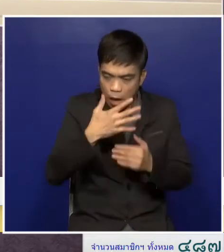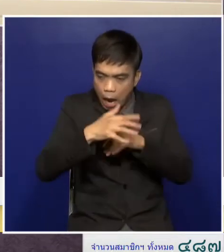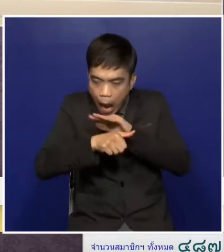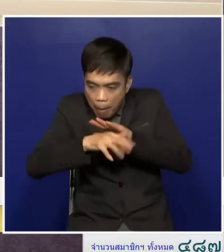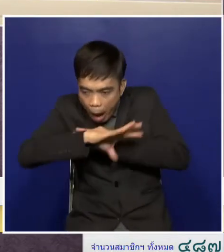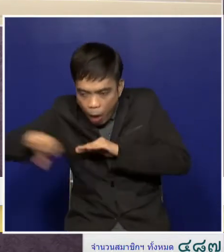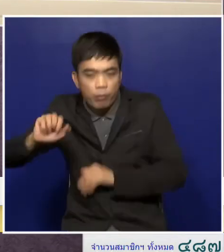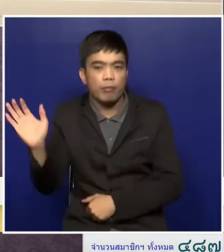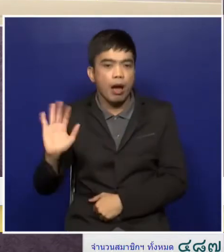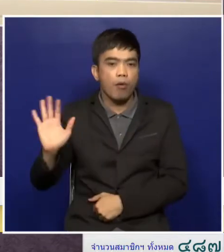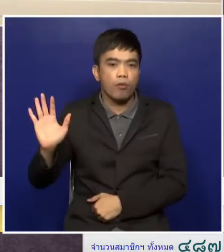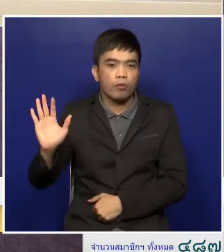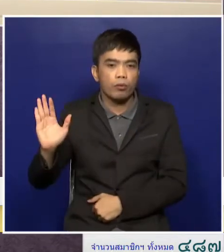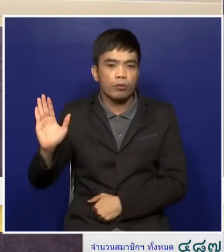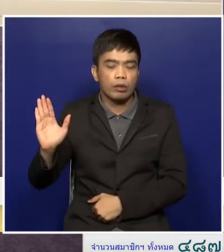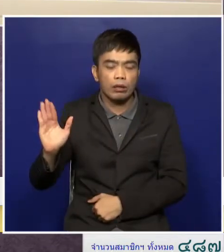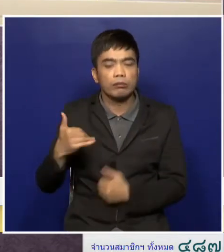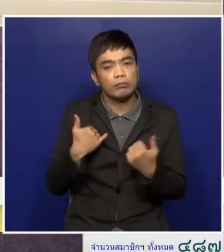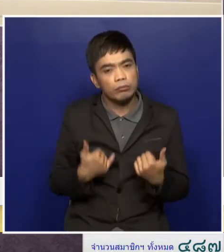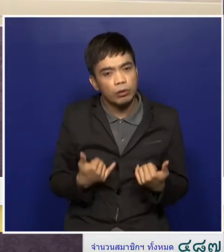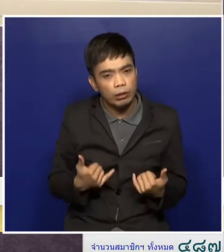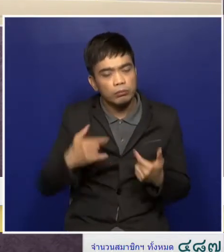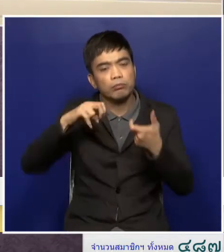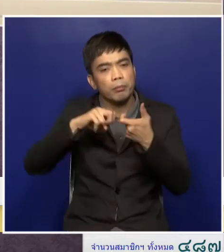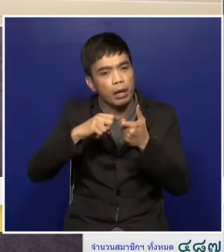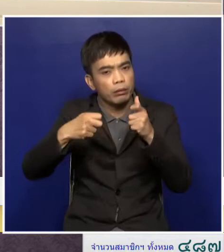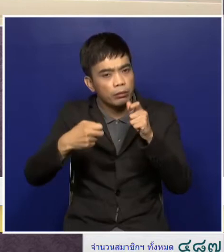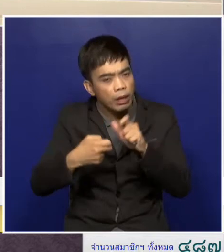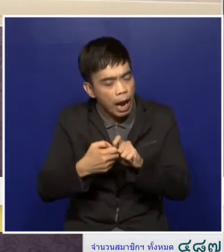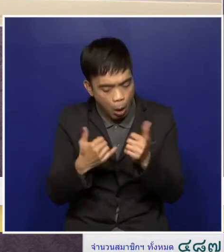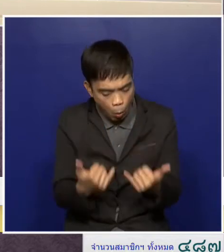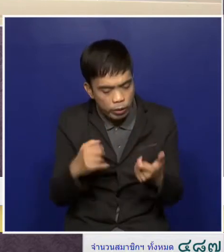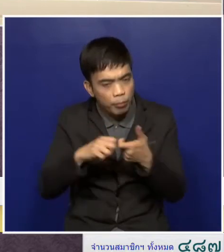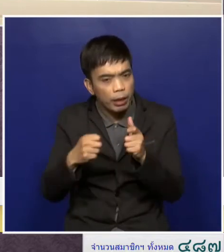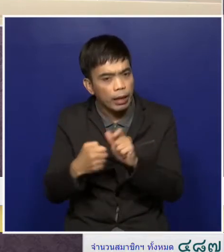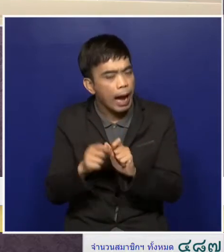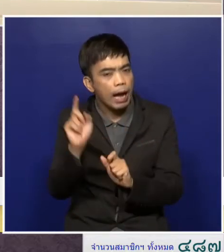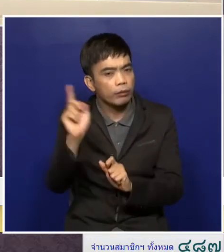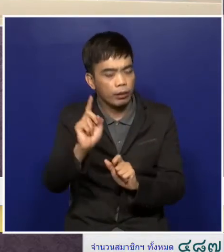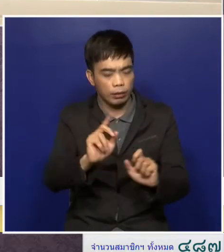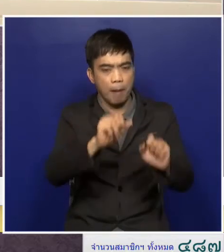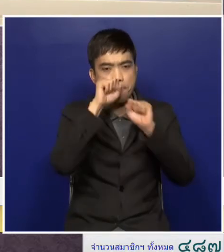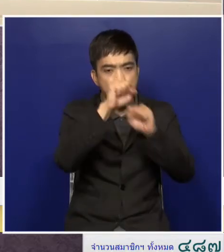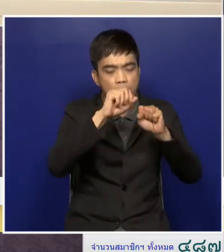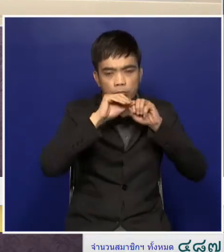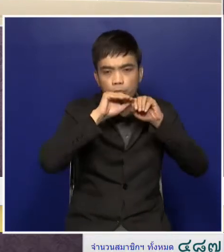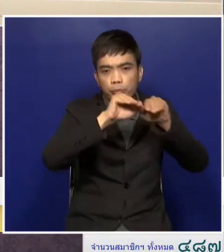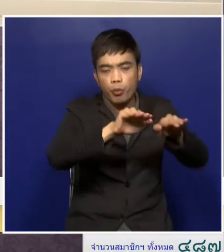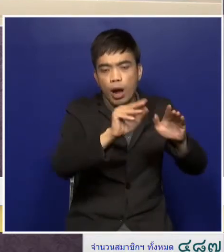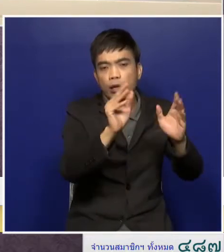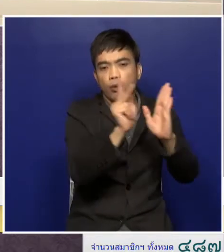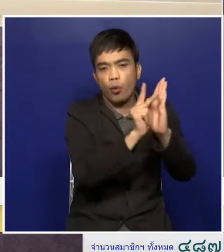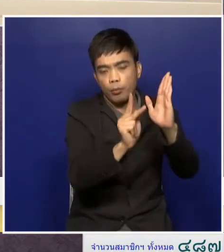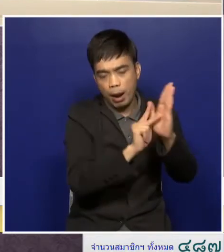วันนี้เนี่ยเรามีปัญหาอยู่ที่ประกาศของ ขณะกรมการ ยาเศ็ติดให้โทษ